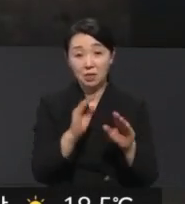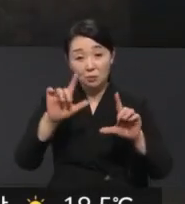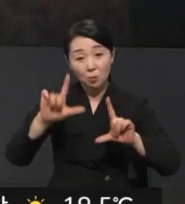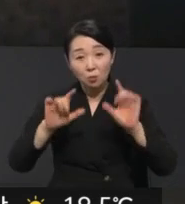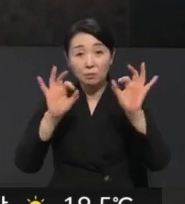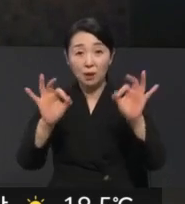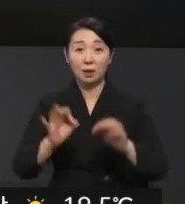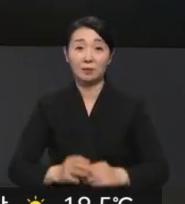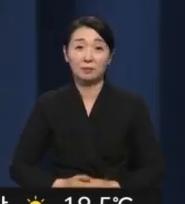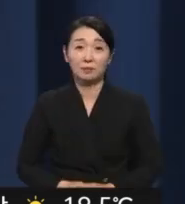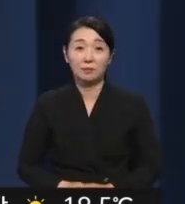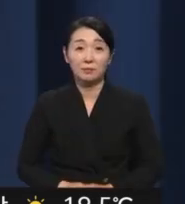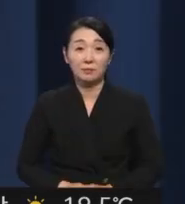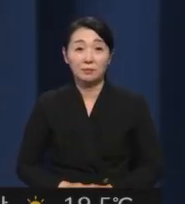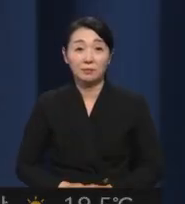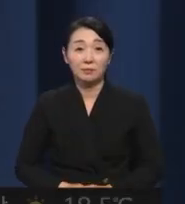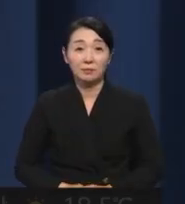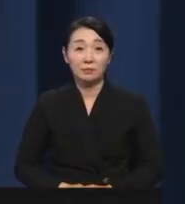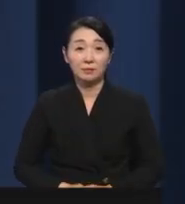공개되기도 했죠.